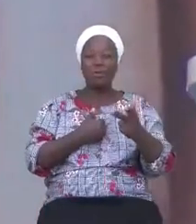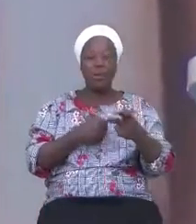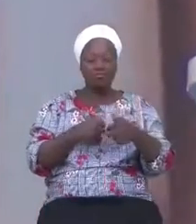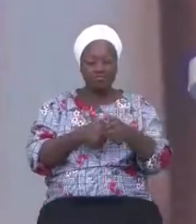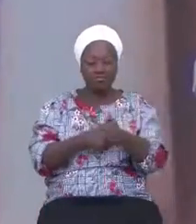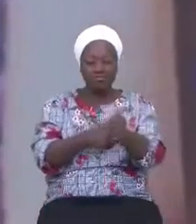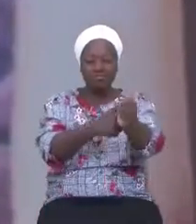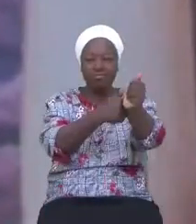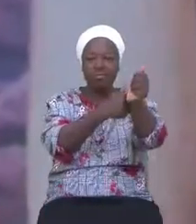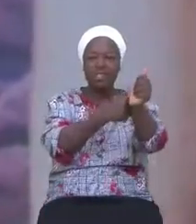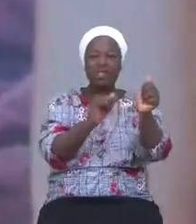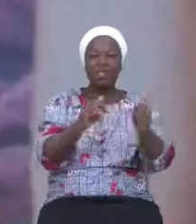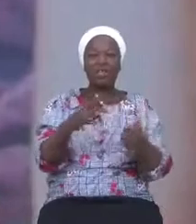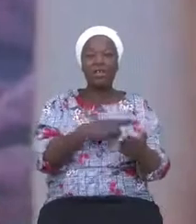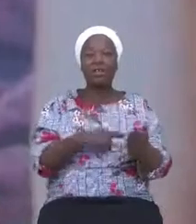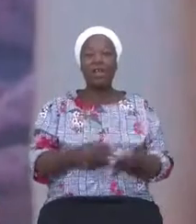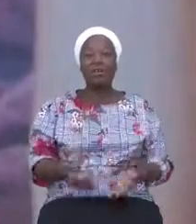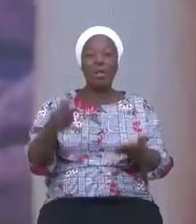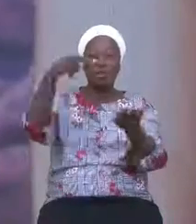accompagne le vainqueur.